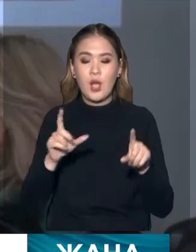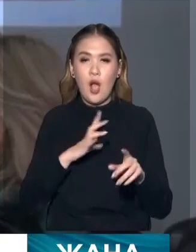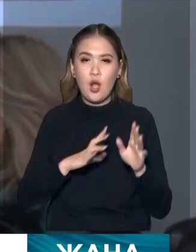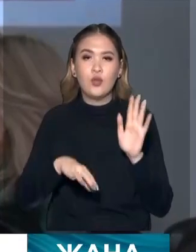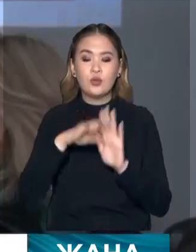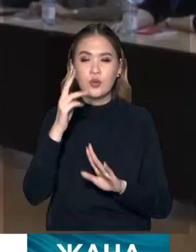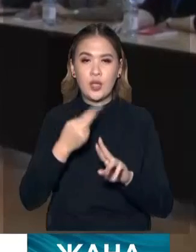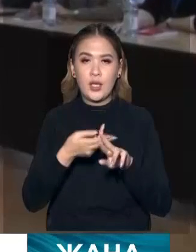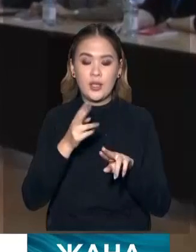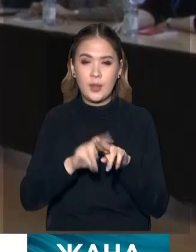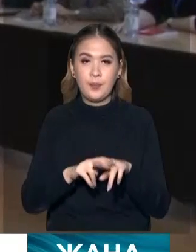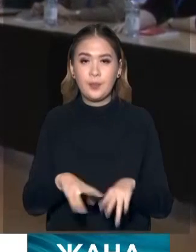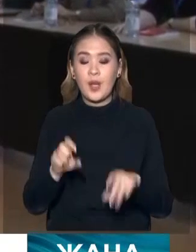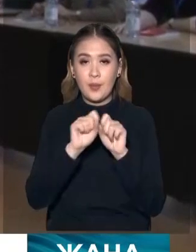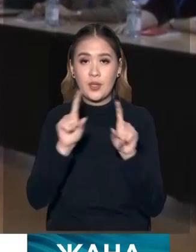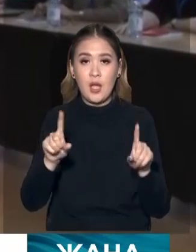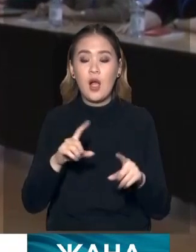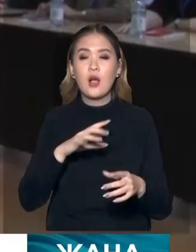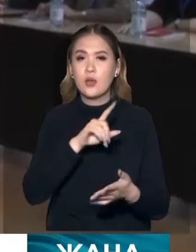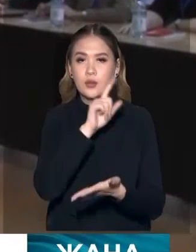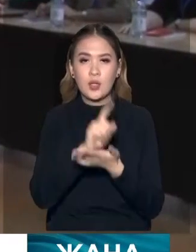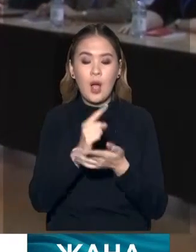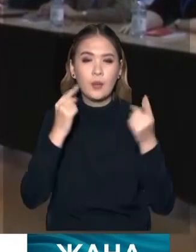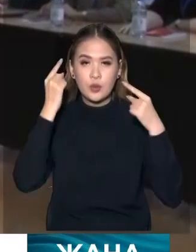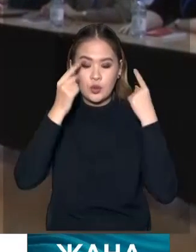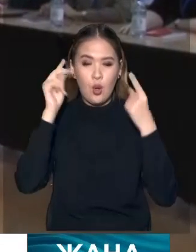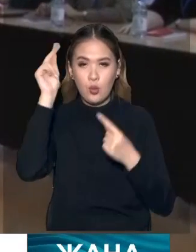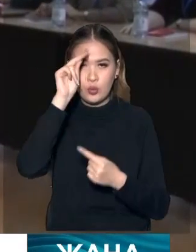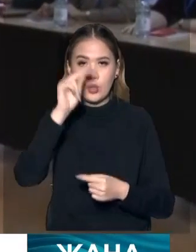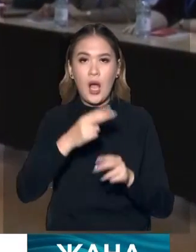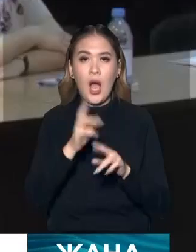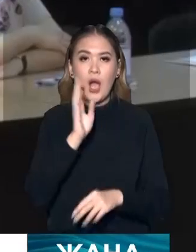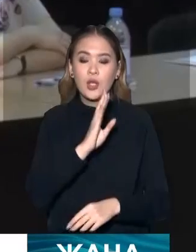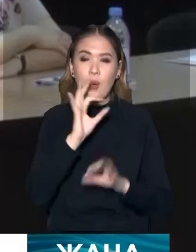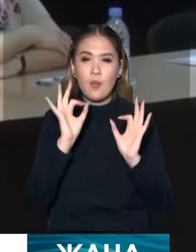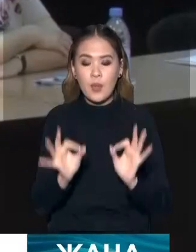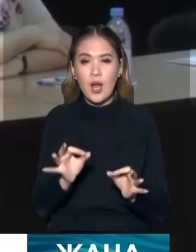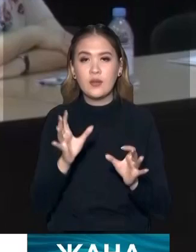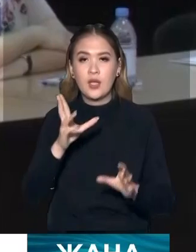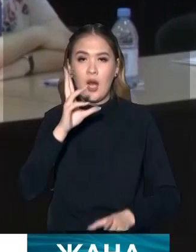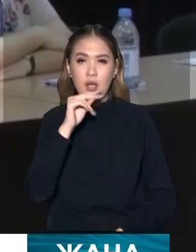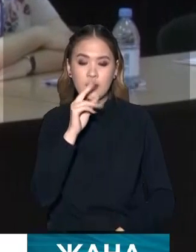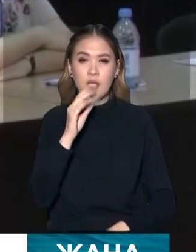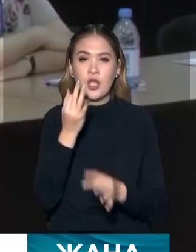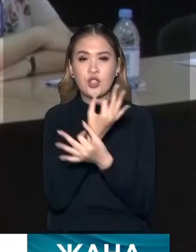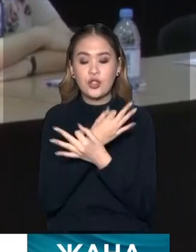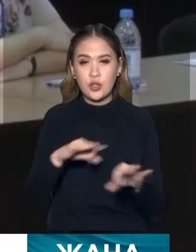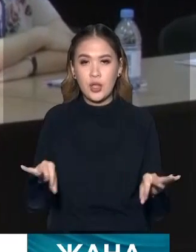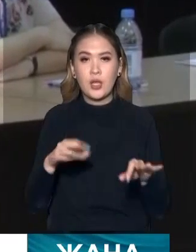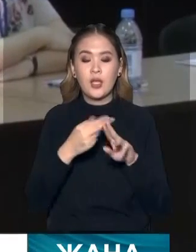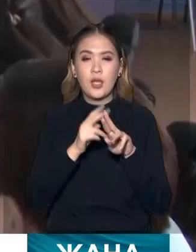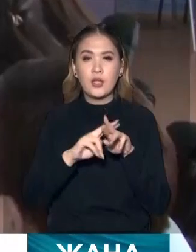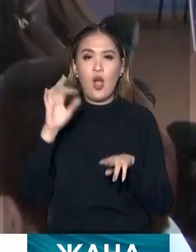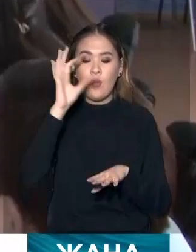да сол. Мектепте міндетті түрде психология сабағы оқытылады. Сосын әйелдердің дұрыс жүріп тұру, әдемі сөйлеу, пікірін еркін жеткізу секілді